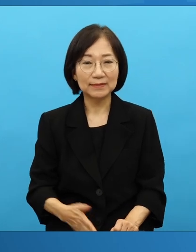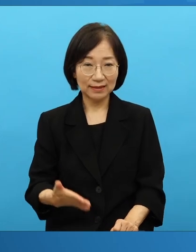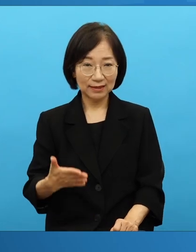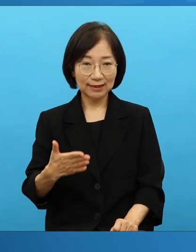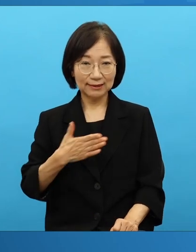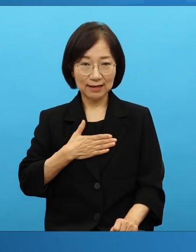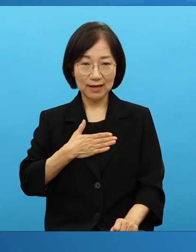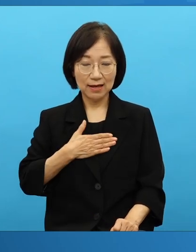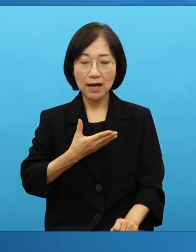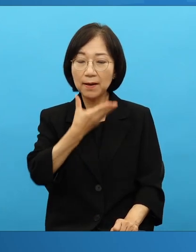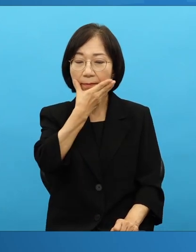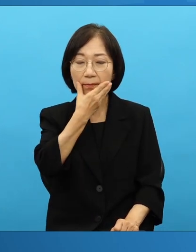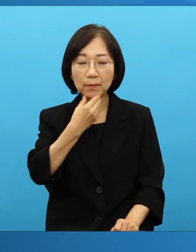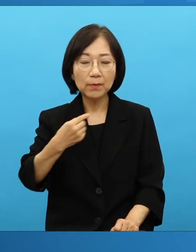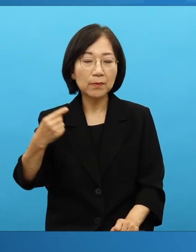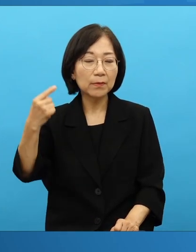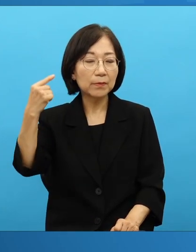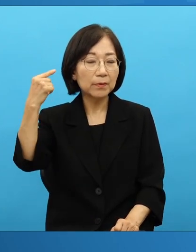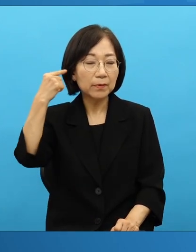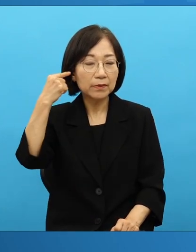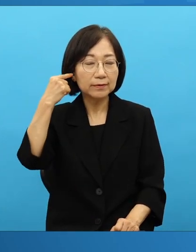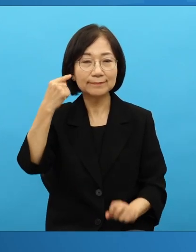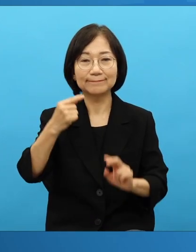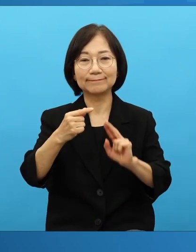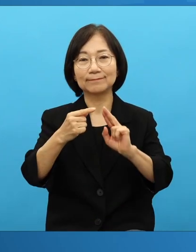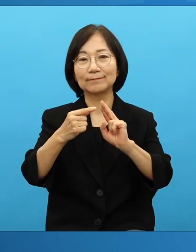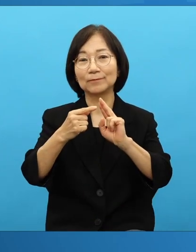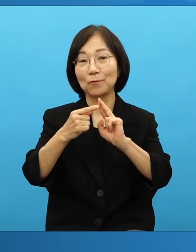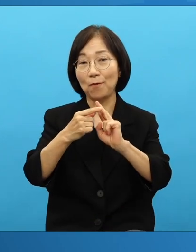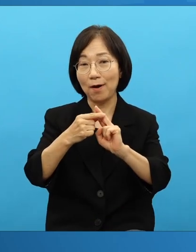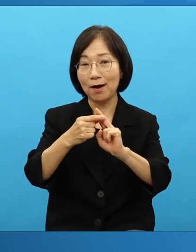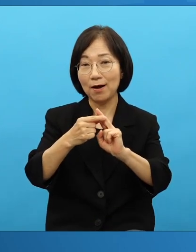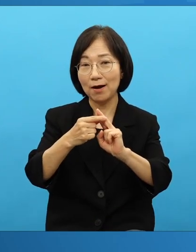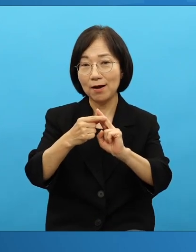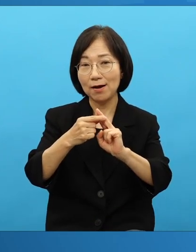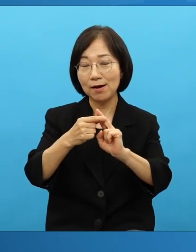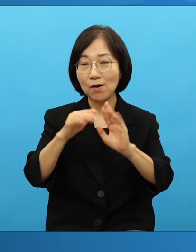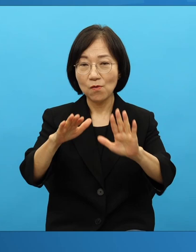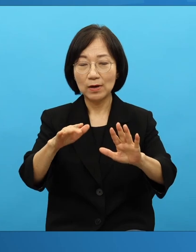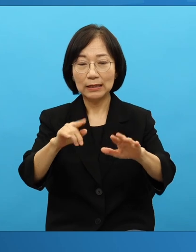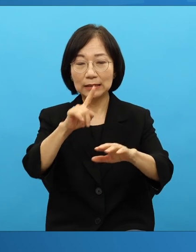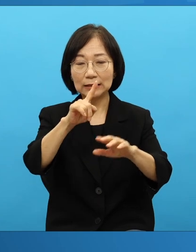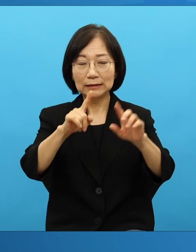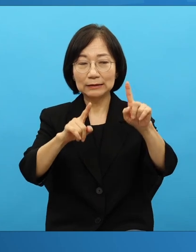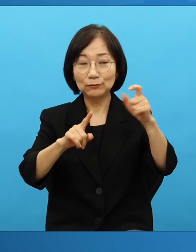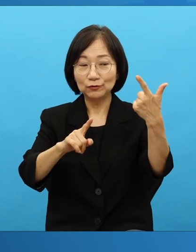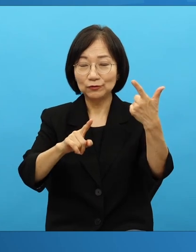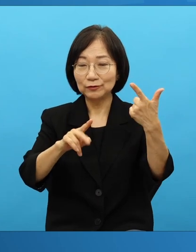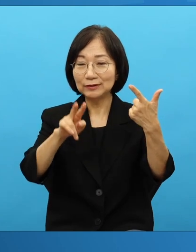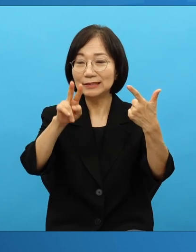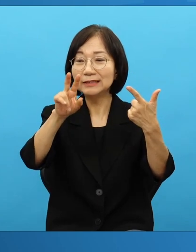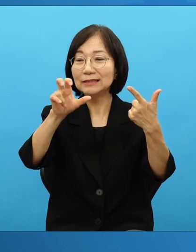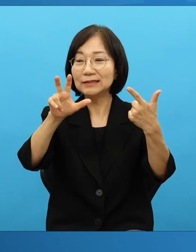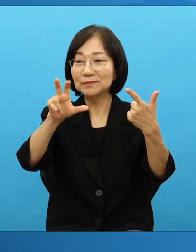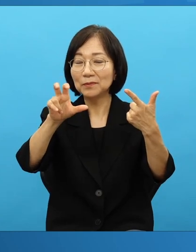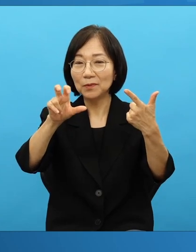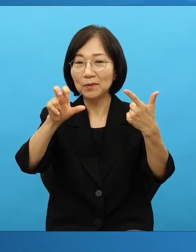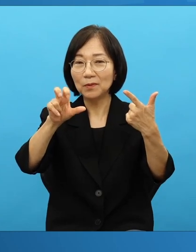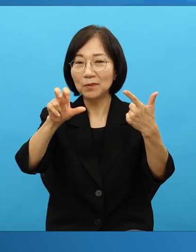나의 복음과 그래서 我的福音 이게 25절입니다. 아, 这是25节. 이 답이 먼저 나와야